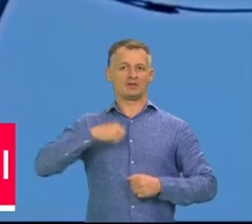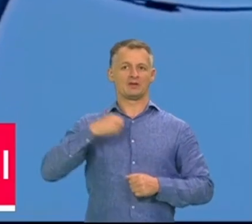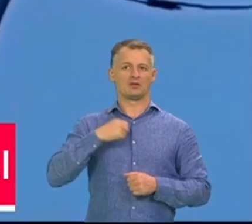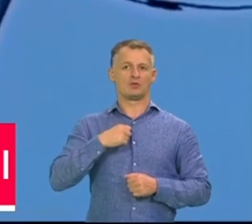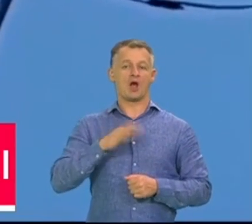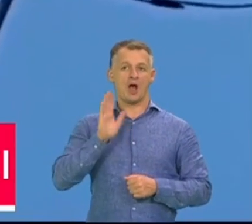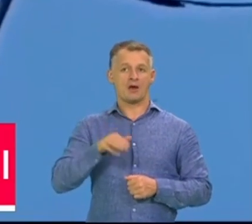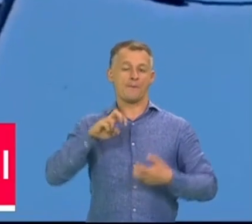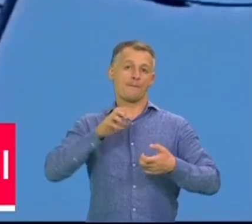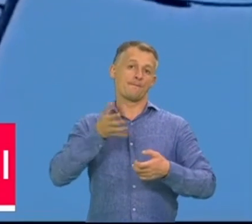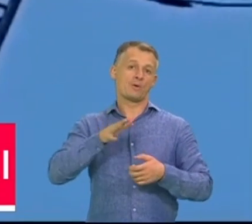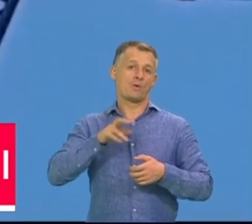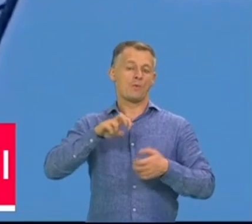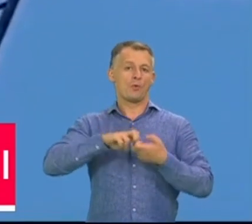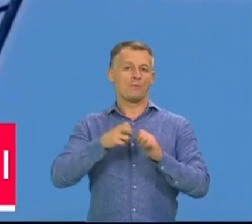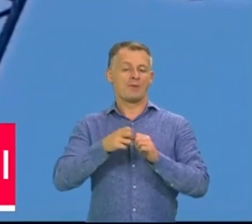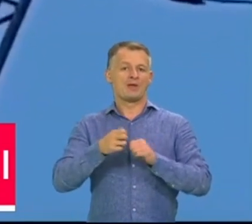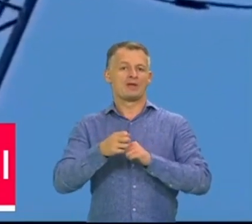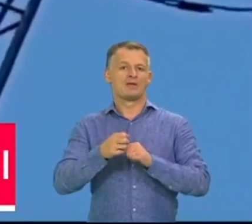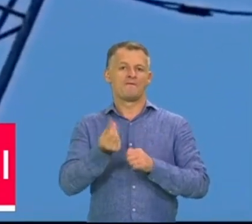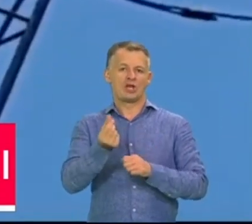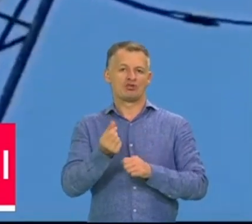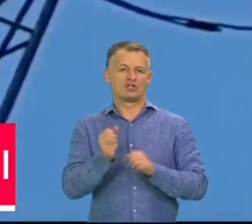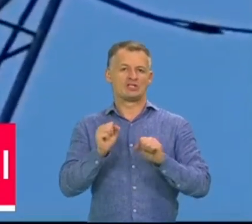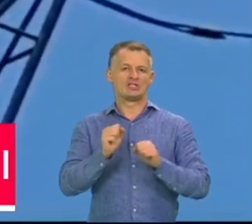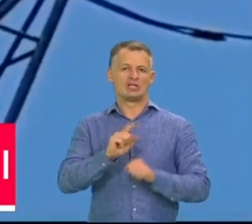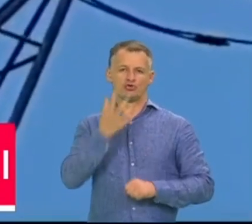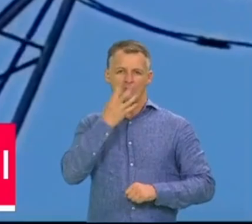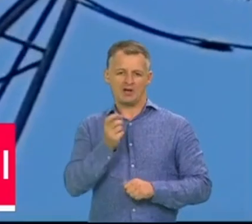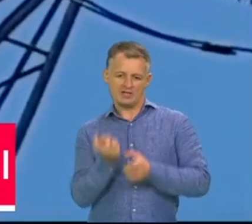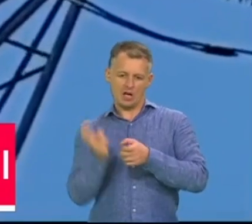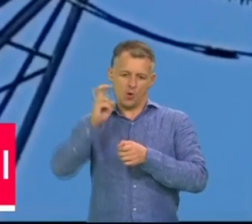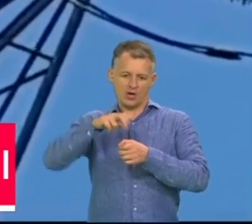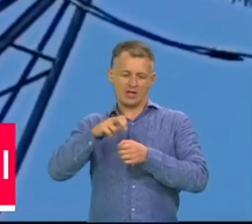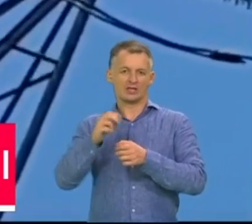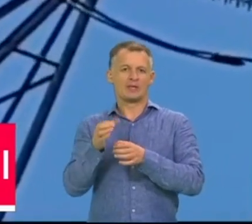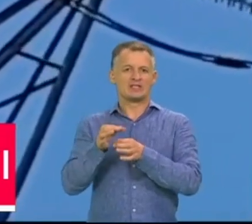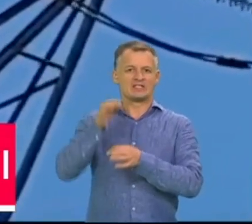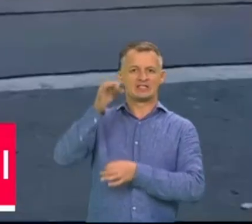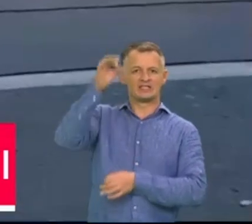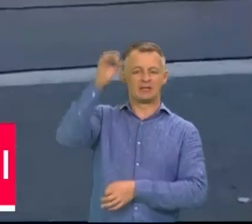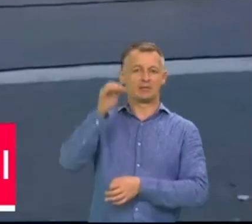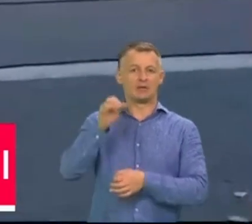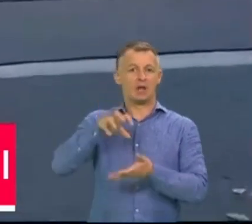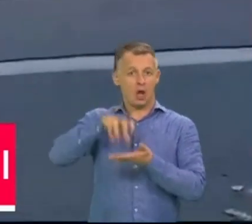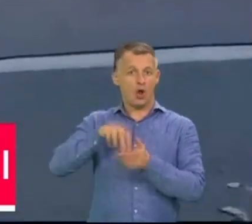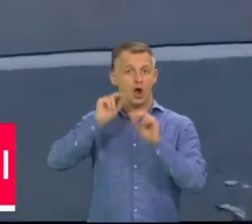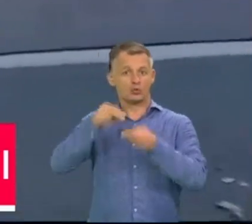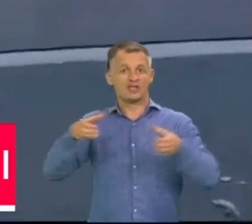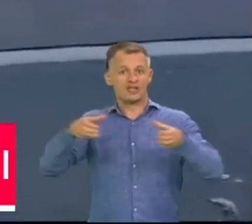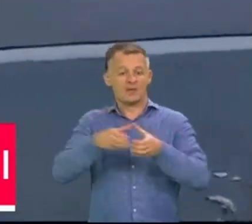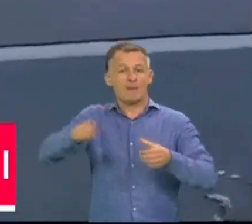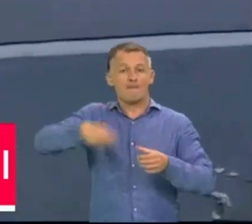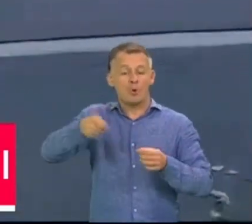Tânărul are, se pare, probleme financiare serioase și de supărare s-a cățărat pe acel stâlp. La fața locului s-au deplasat de urgență un echipaj